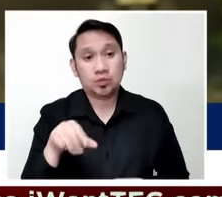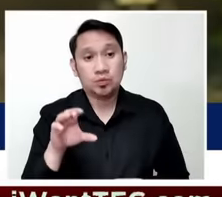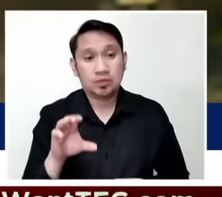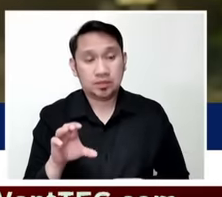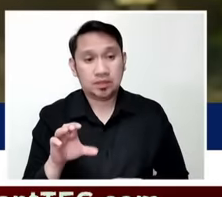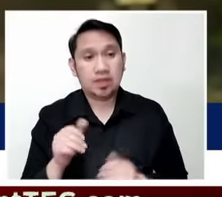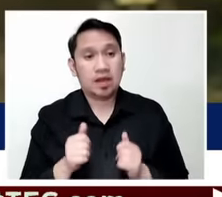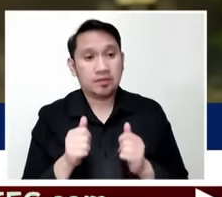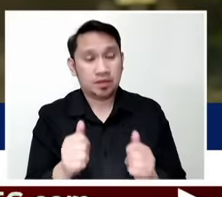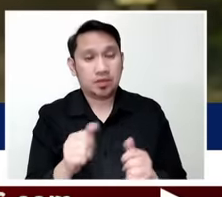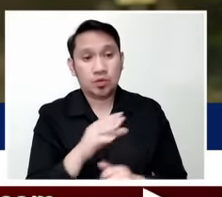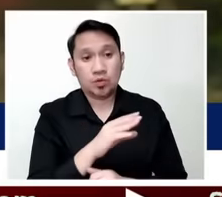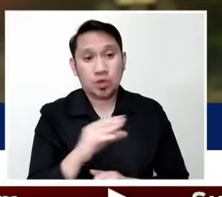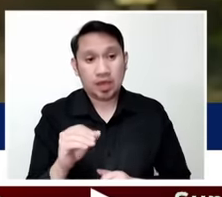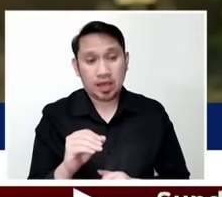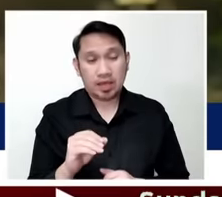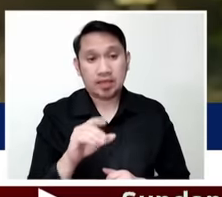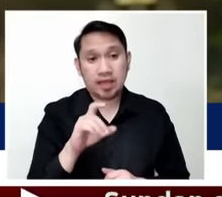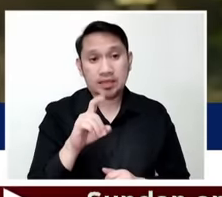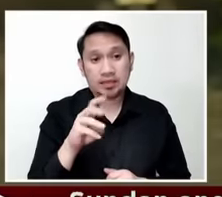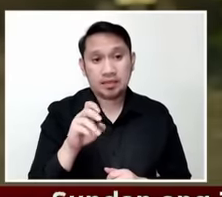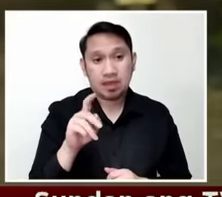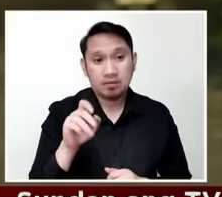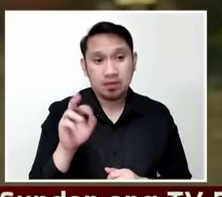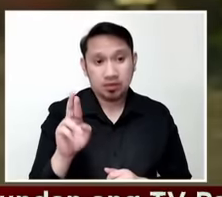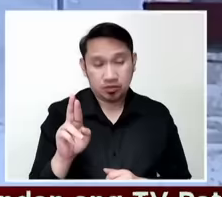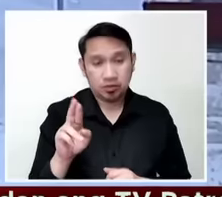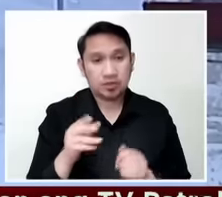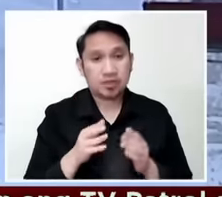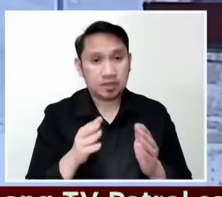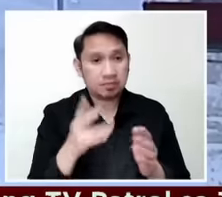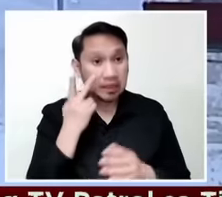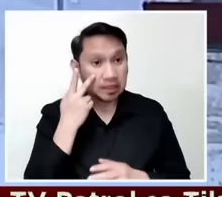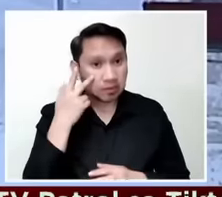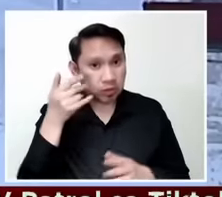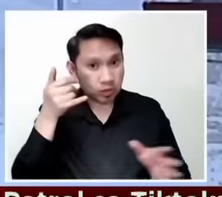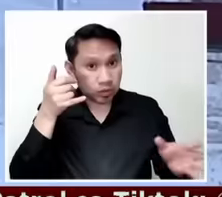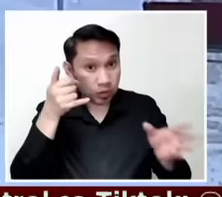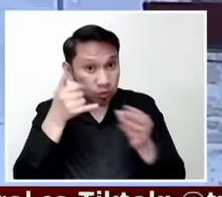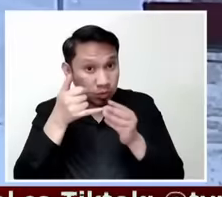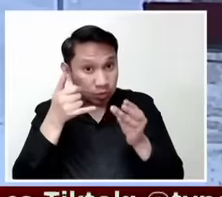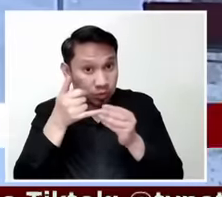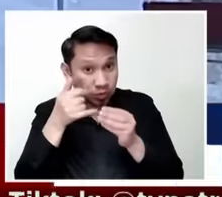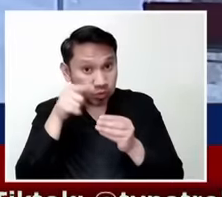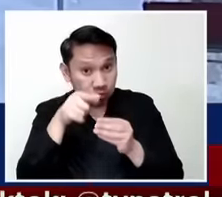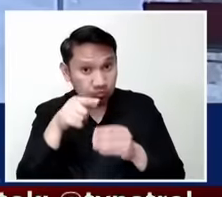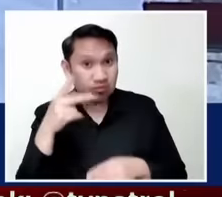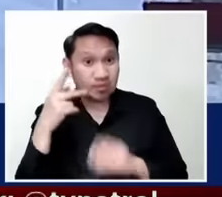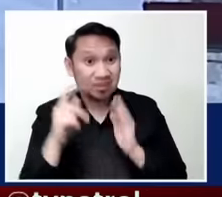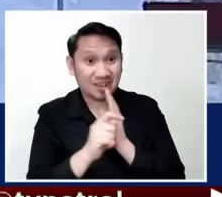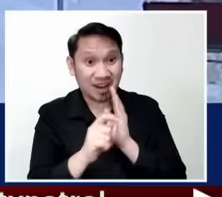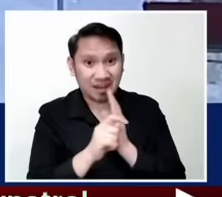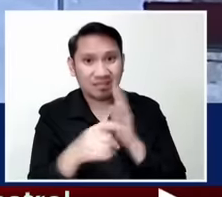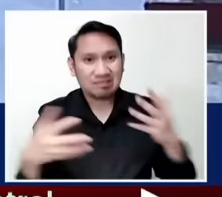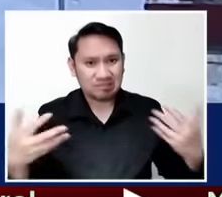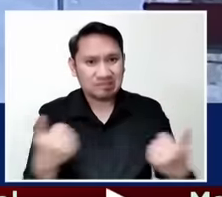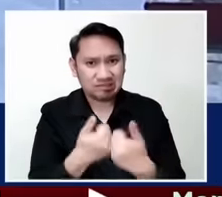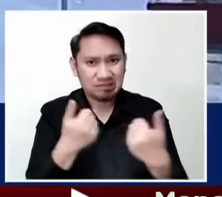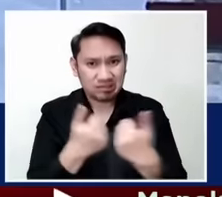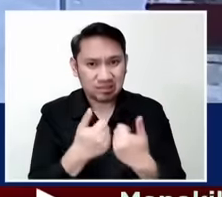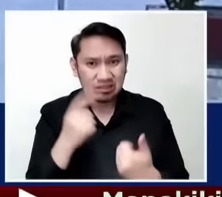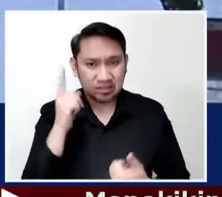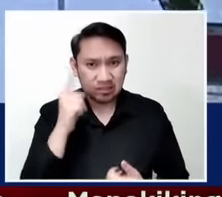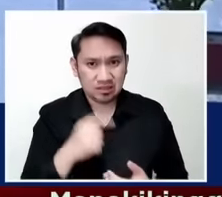Street bago magtanghali kanina. Kita pa sa kuha ng CCTV ng Barangay West Triangle ang pangbangga ng truck sa mga sasakyan sa